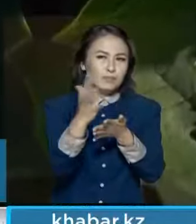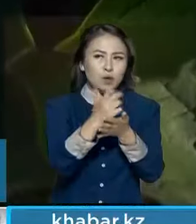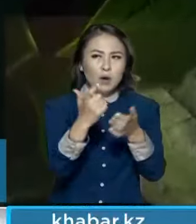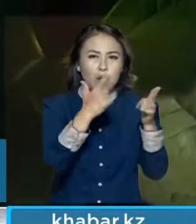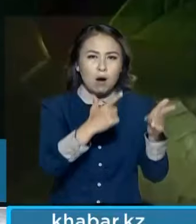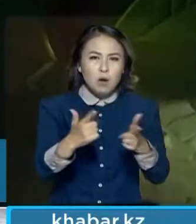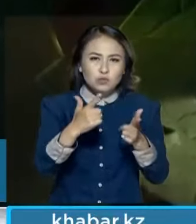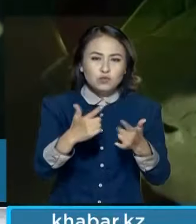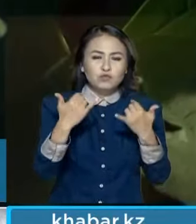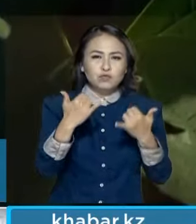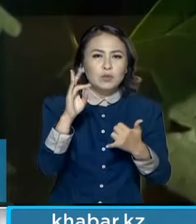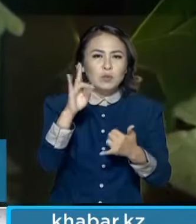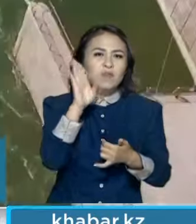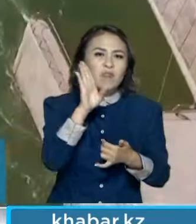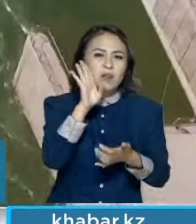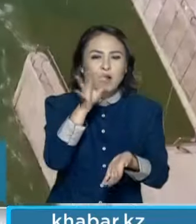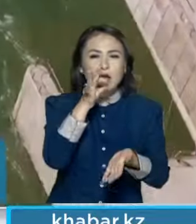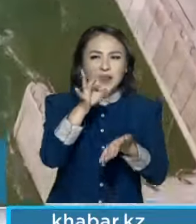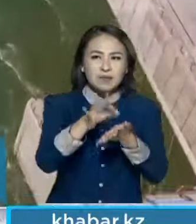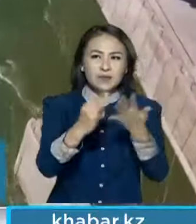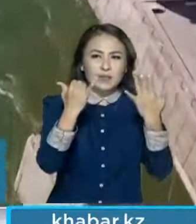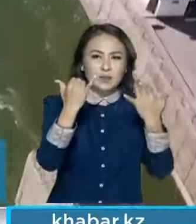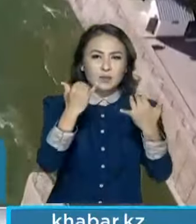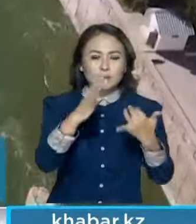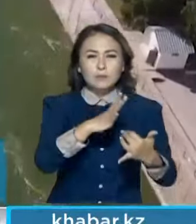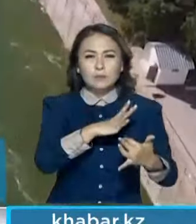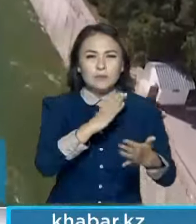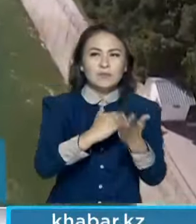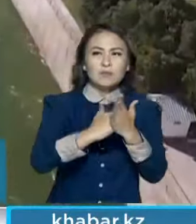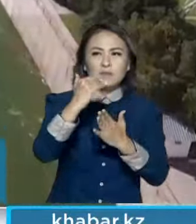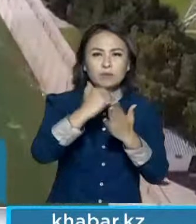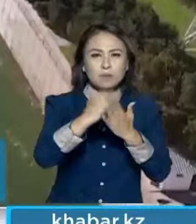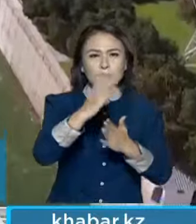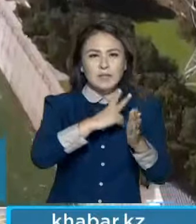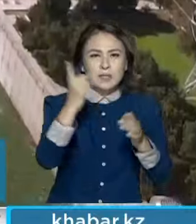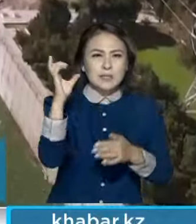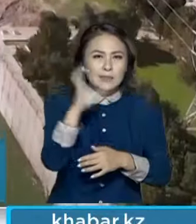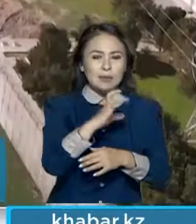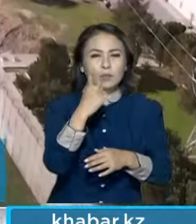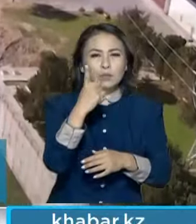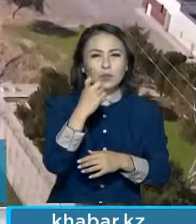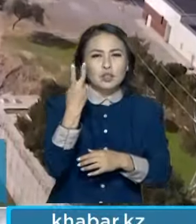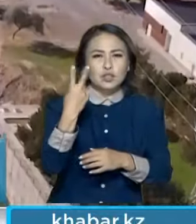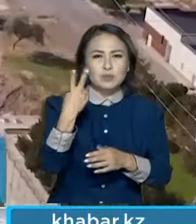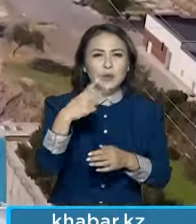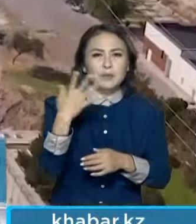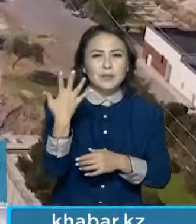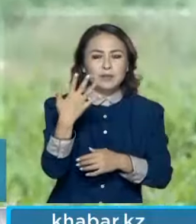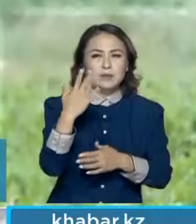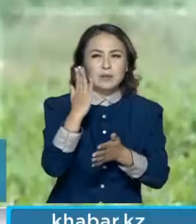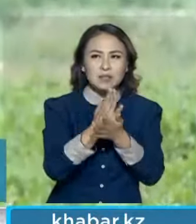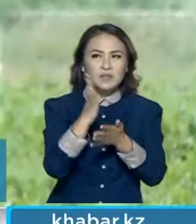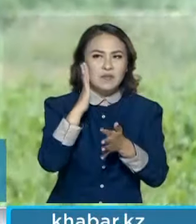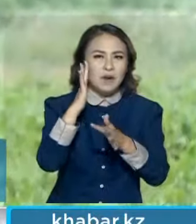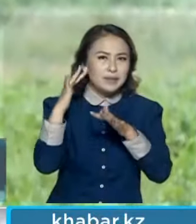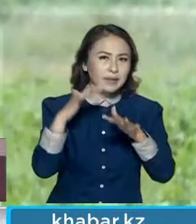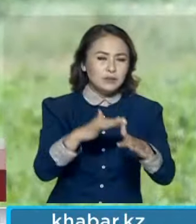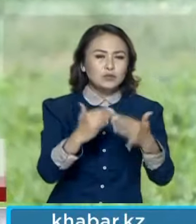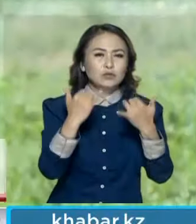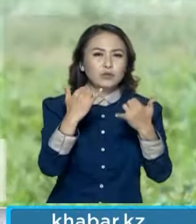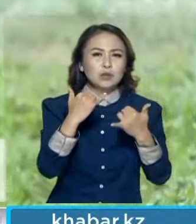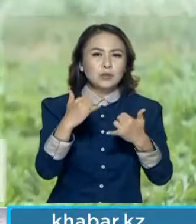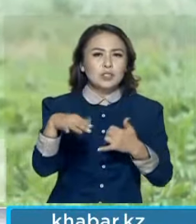отыр. Суға жауапты мамандардың айтуынша, қазір сырдың жоғарғы сағасынан секундына 125 текше метр су келіп жатыр. Бүгінге дейін